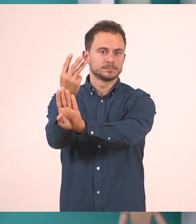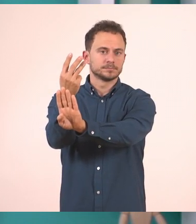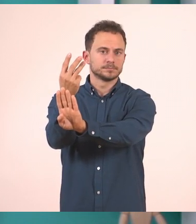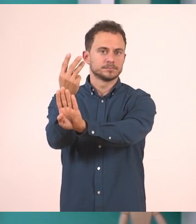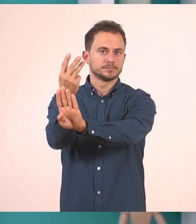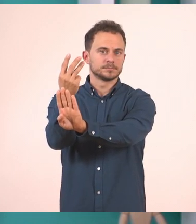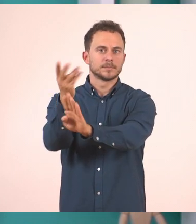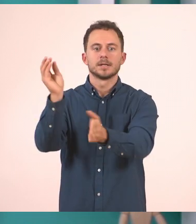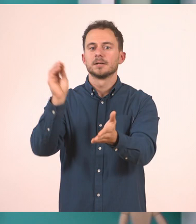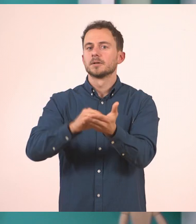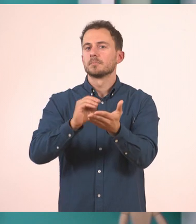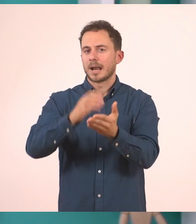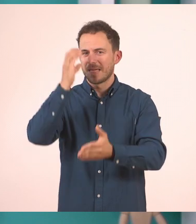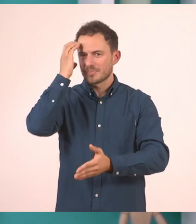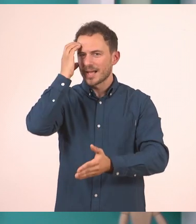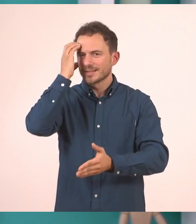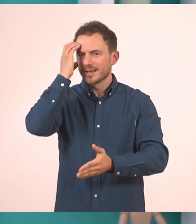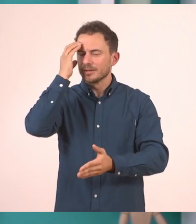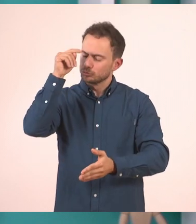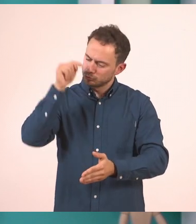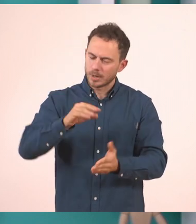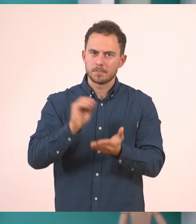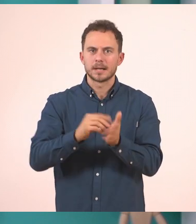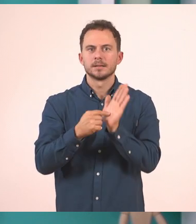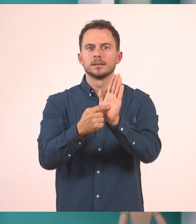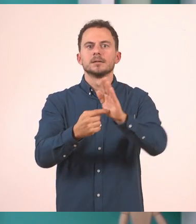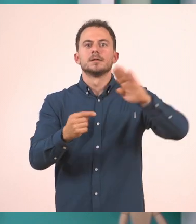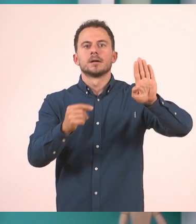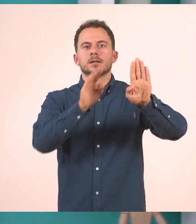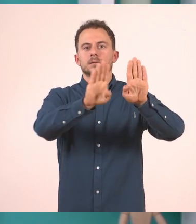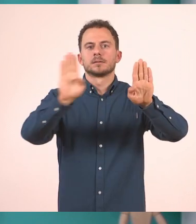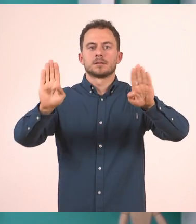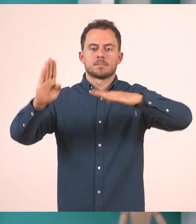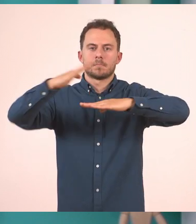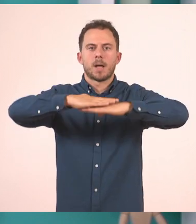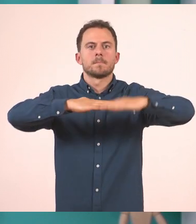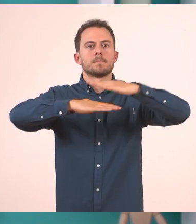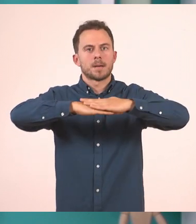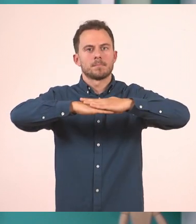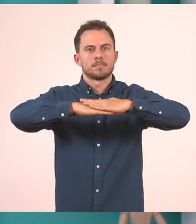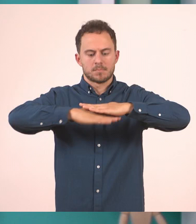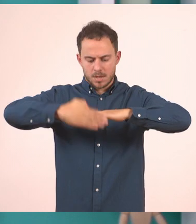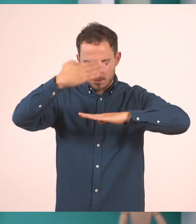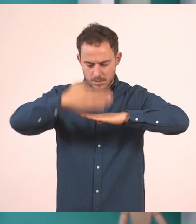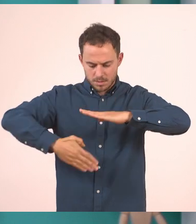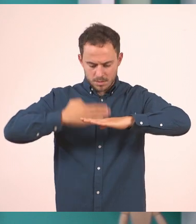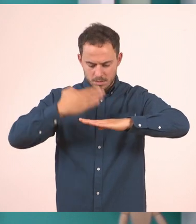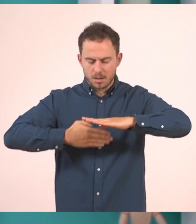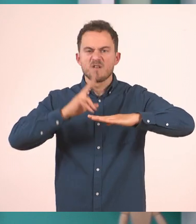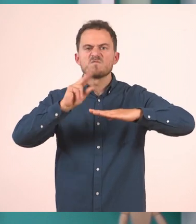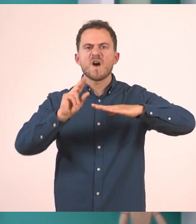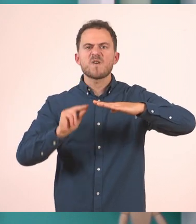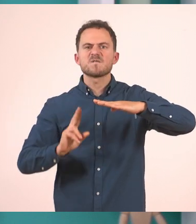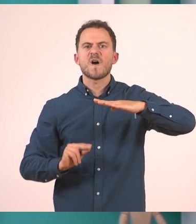Και σας το ξαναδείχνω αυτό που είχα δείξει την προηγούμενη φορά. Τρία ίσα ακριβώς κομμάτια. Όταν μοιράζουμε κάτι, το